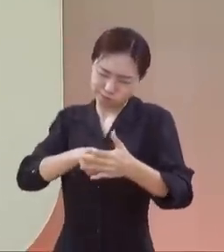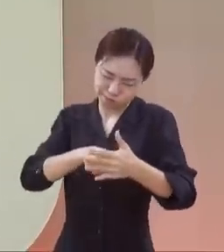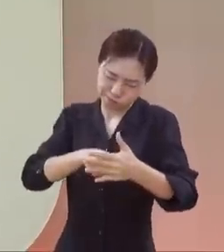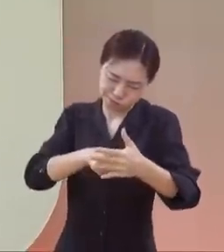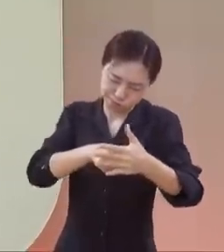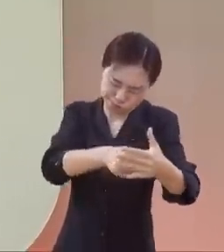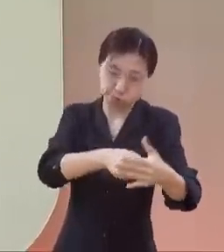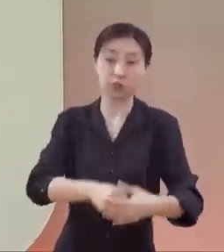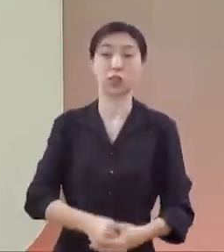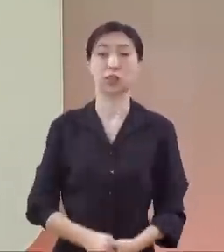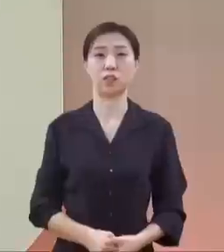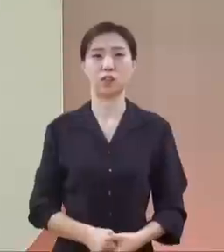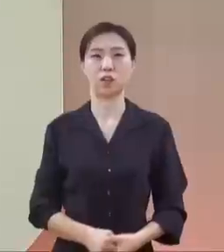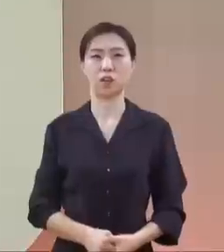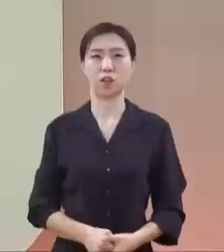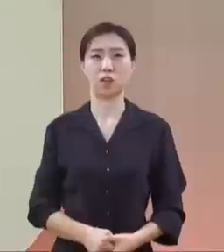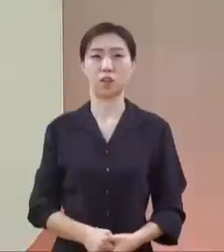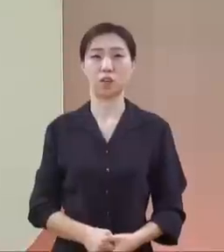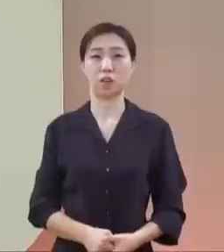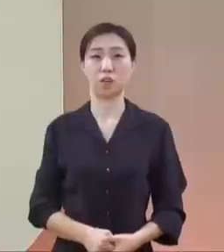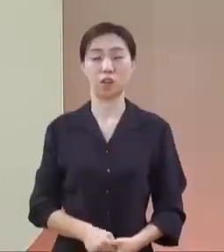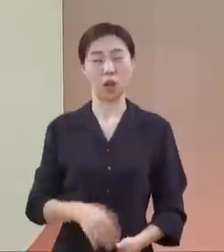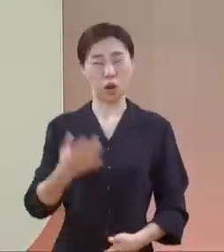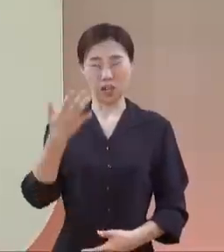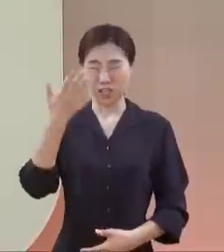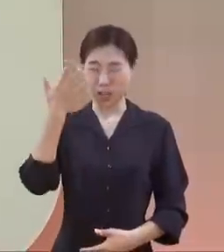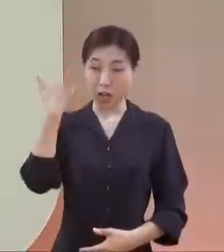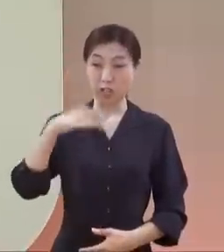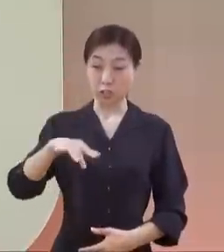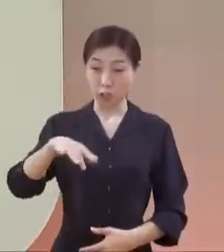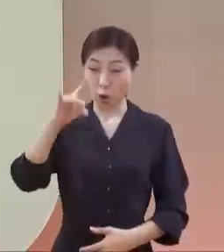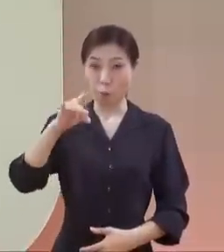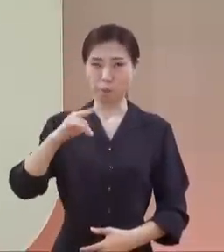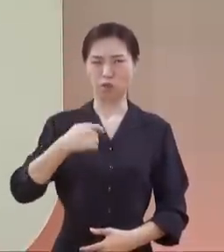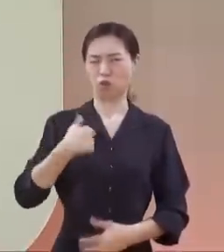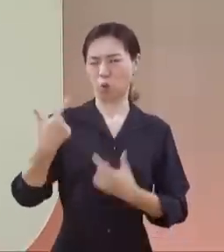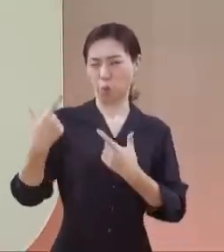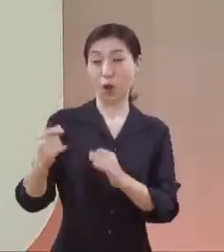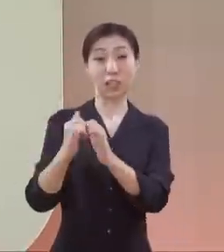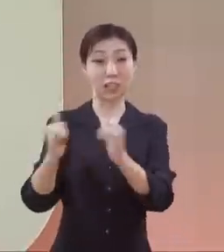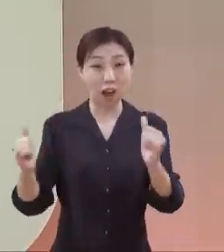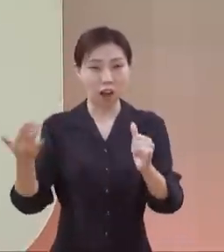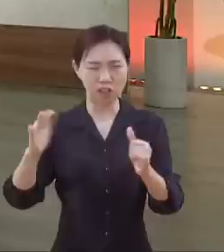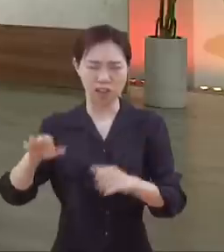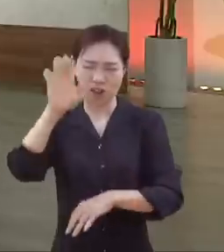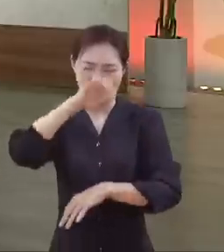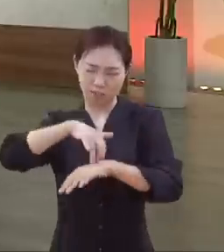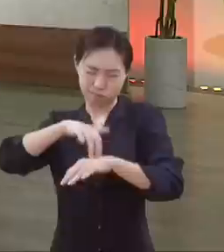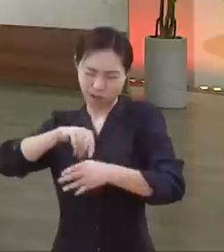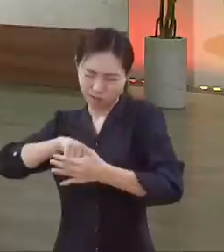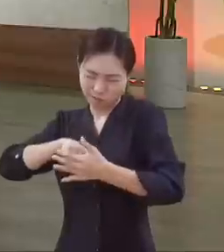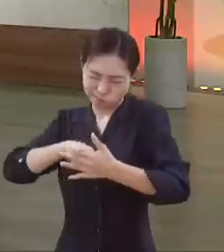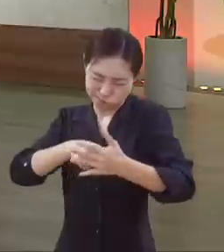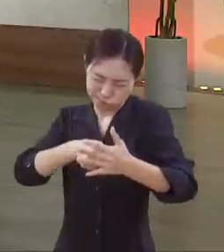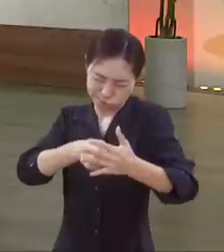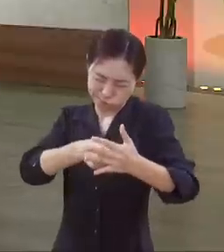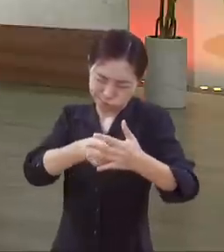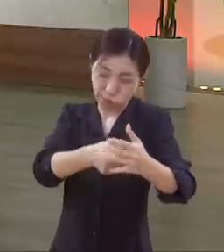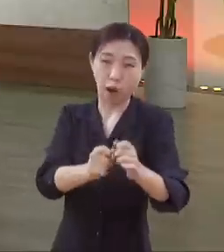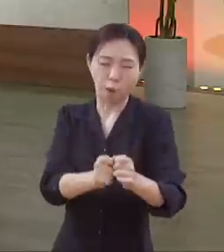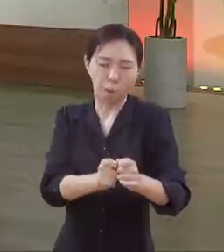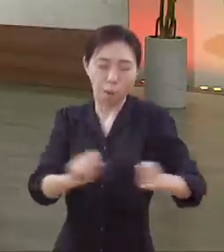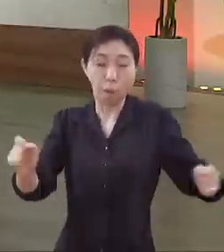우리하고 똑같은 중생이었지만 지금 저렇게 위대한 부처님이 되신거다 그러니까